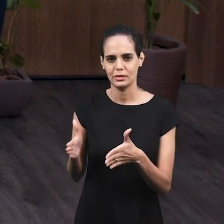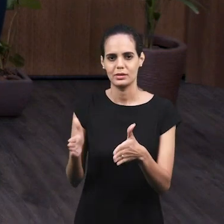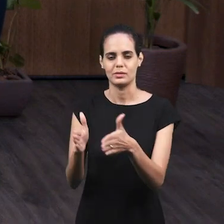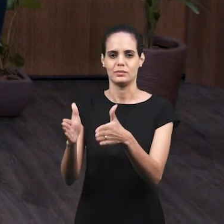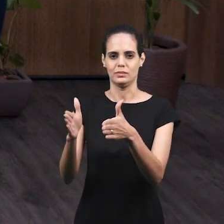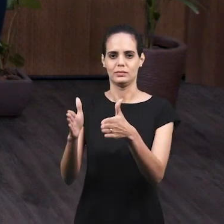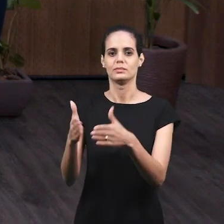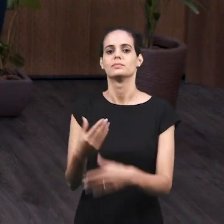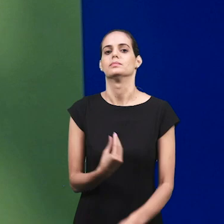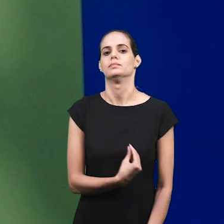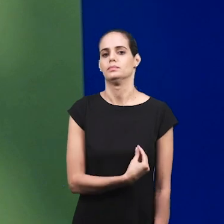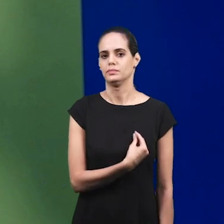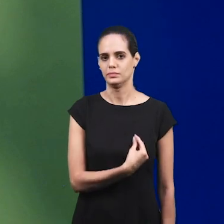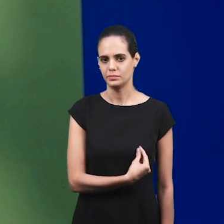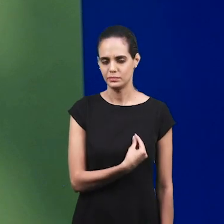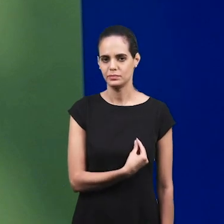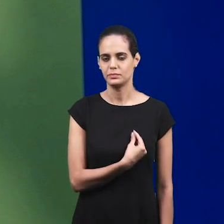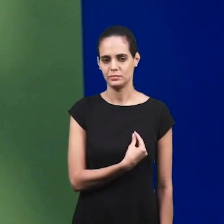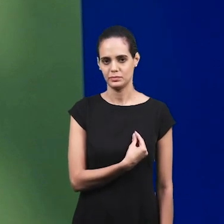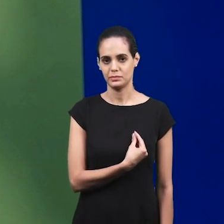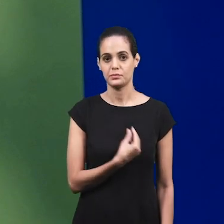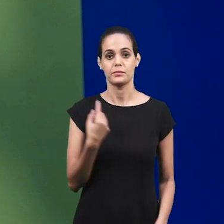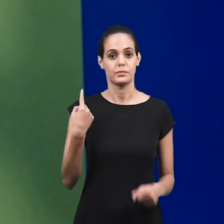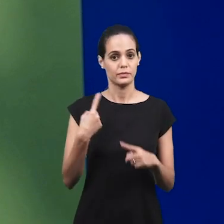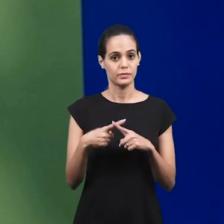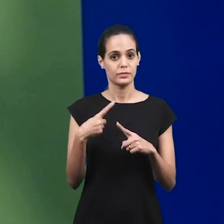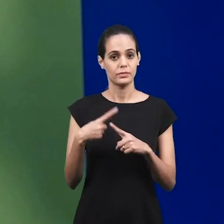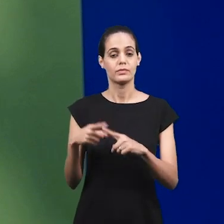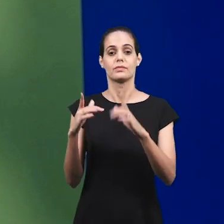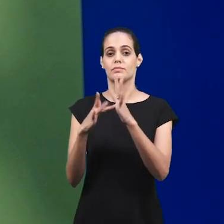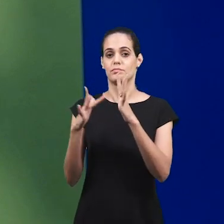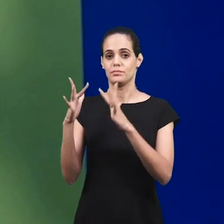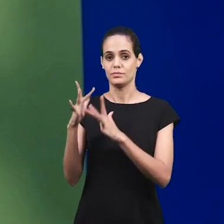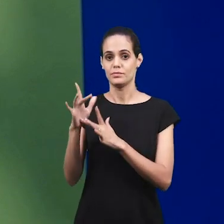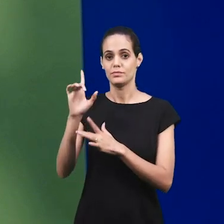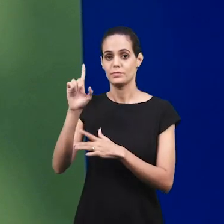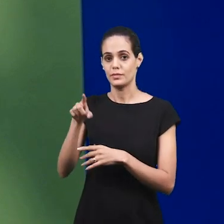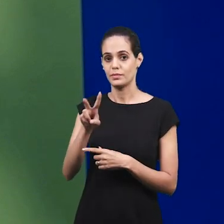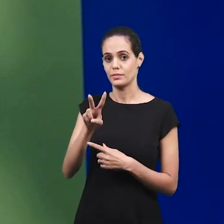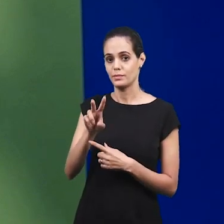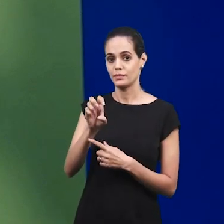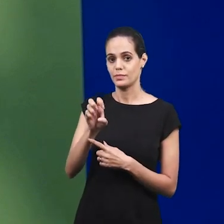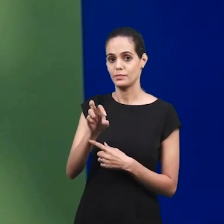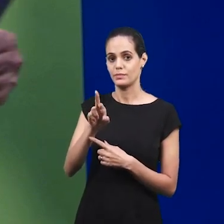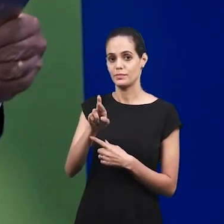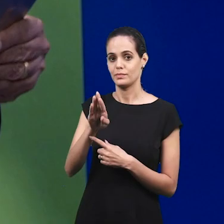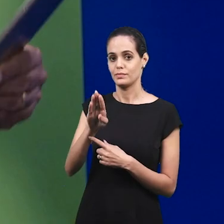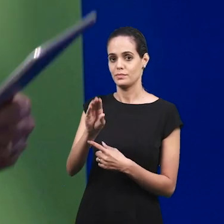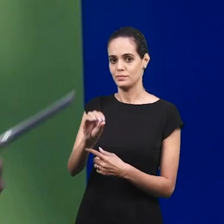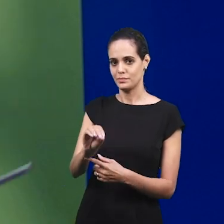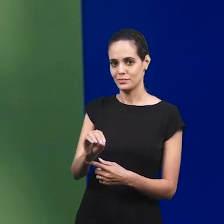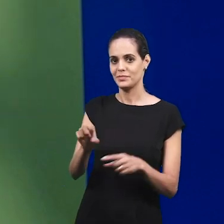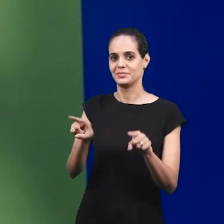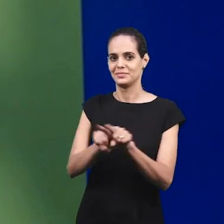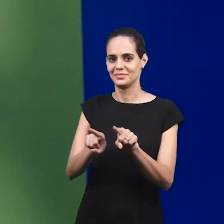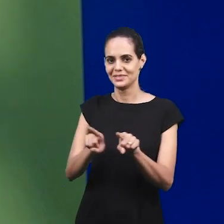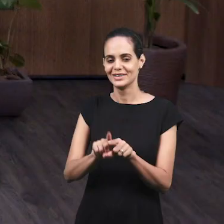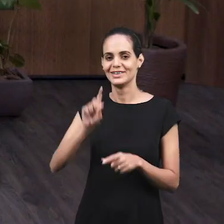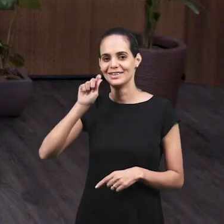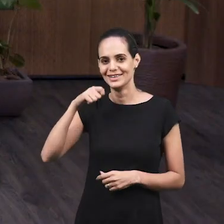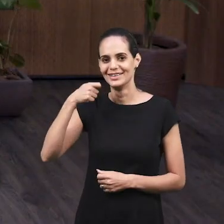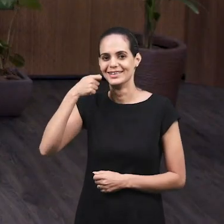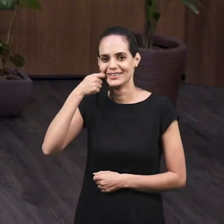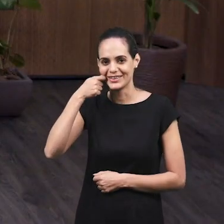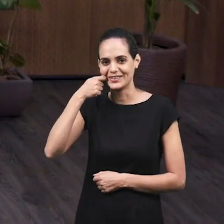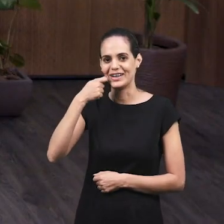nécessaire pour sa marche, pour sa vie. Et une fois que Jésus est le